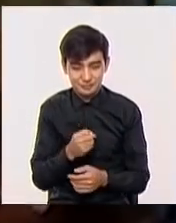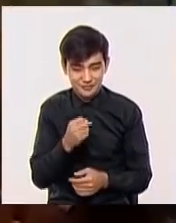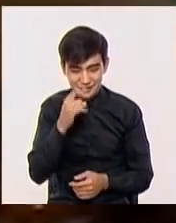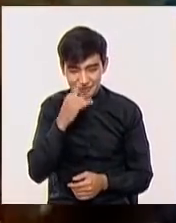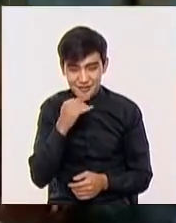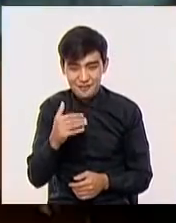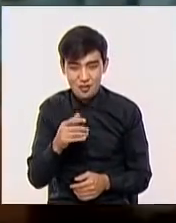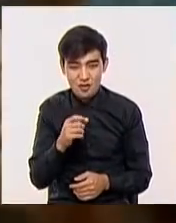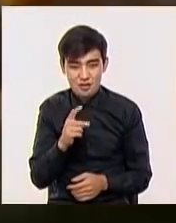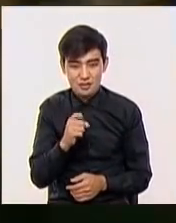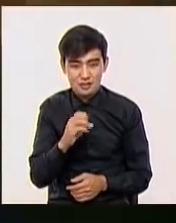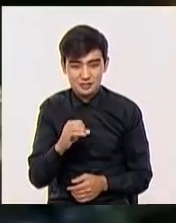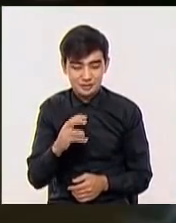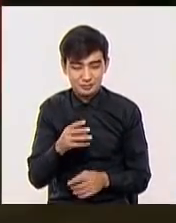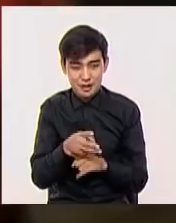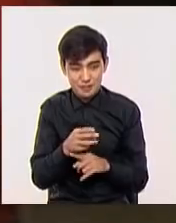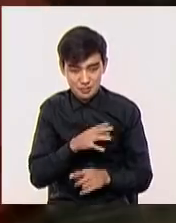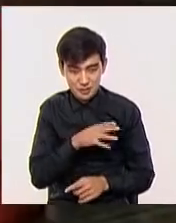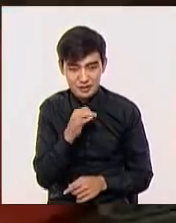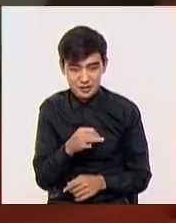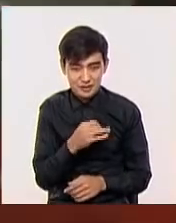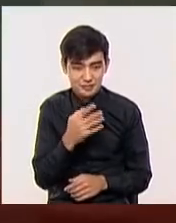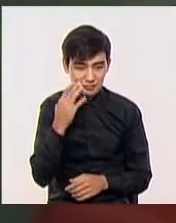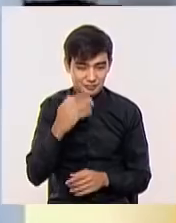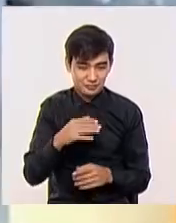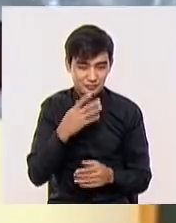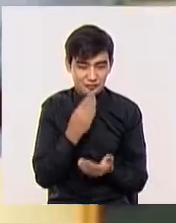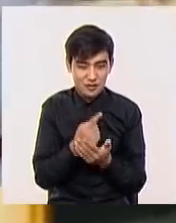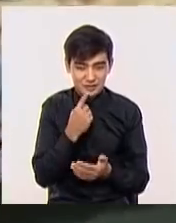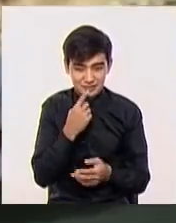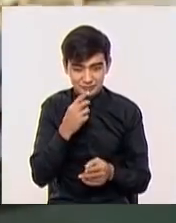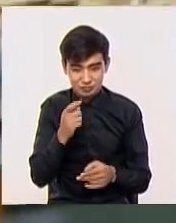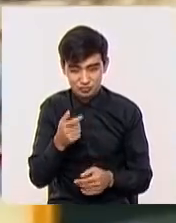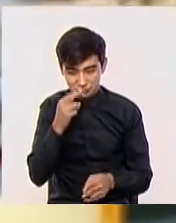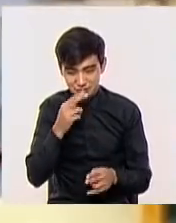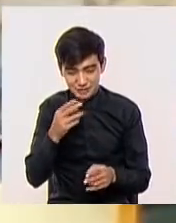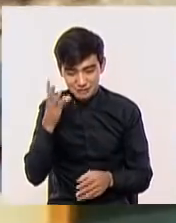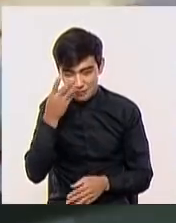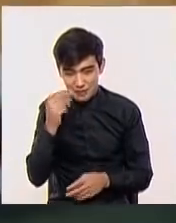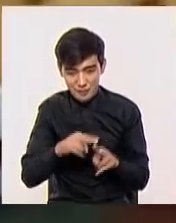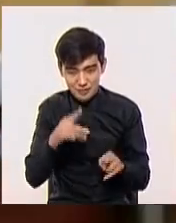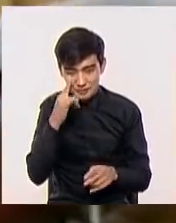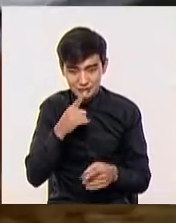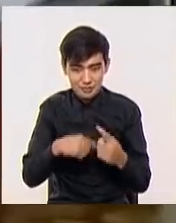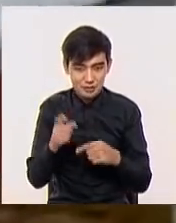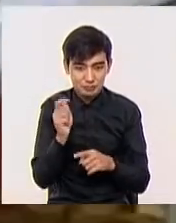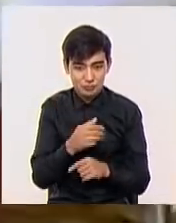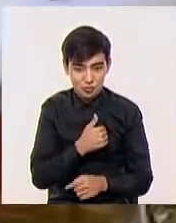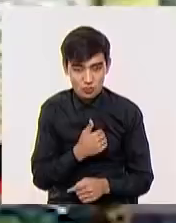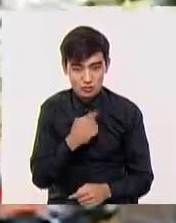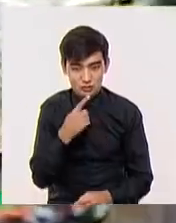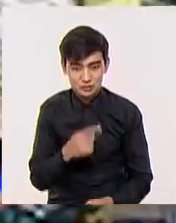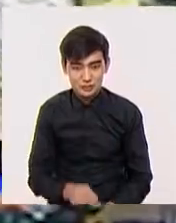қазақстандық азамат Хасан Арапбай түсірген. Сол кезде өзге ұлт арасында тілін ұмытуға шақ қалған қазақтар Қазақстанға оралғысы келетінін